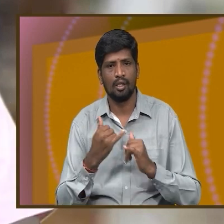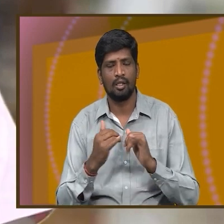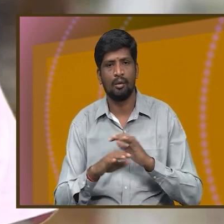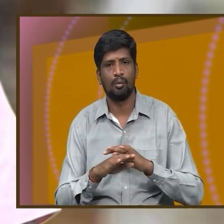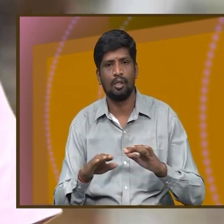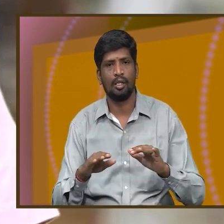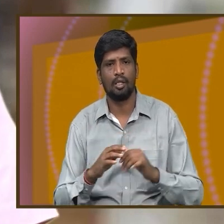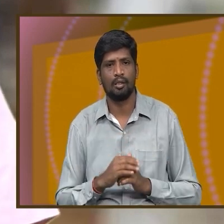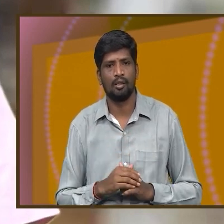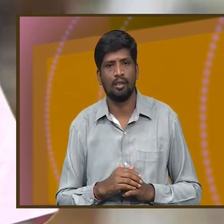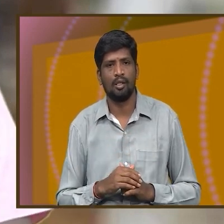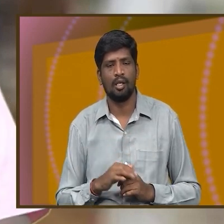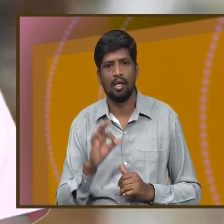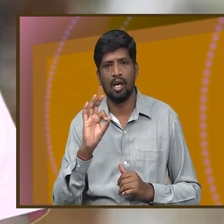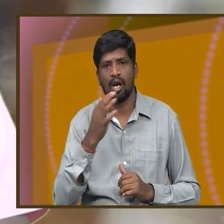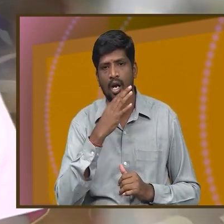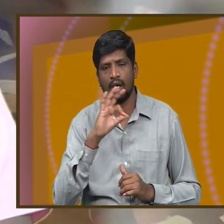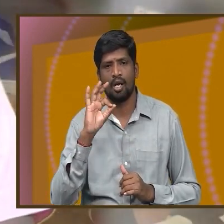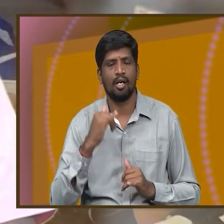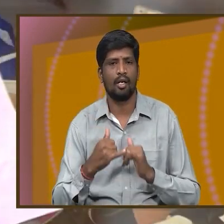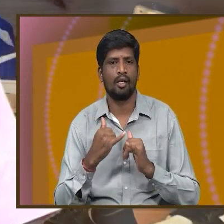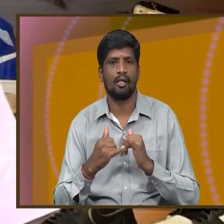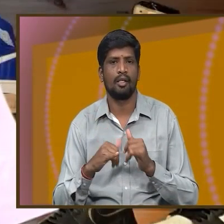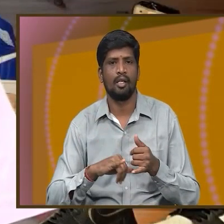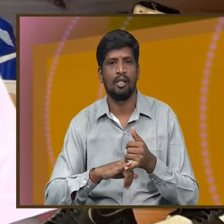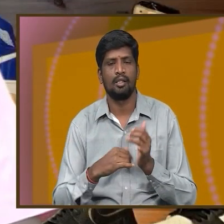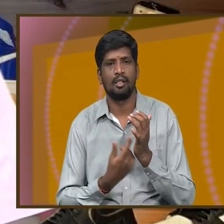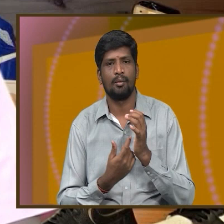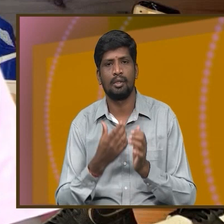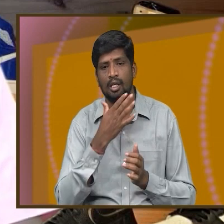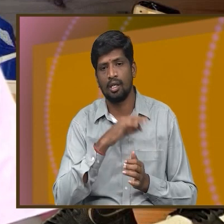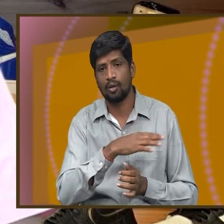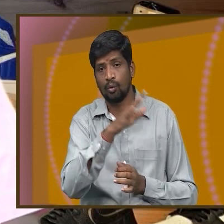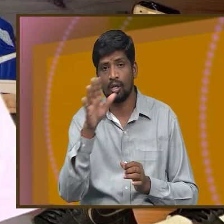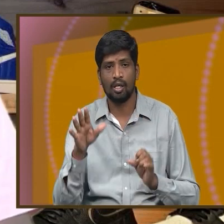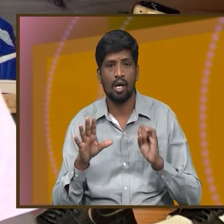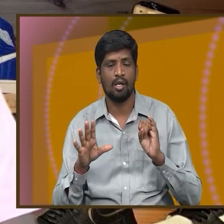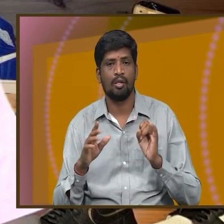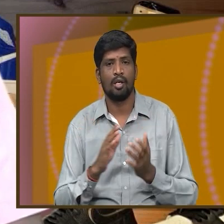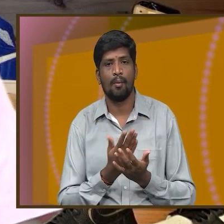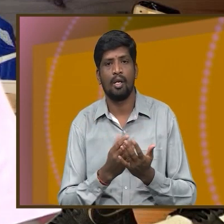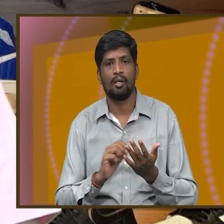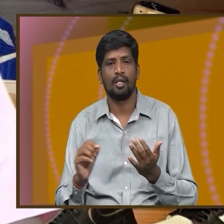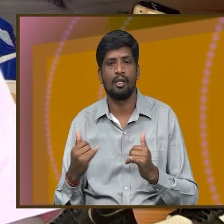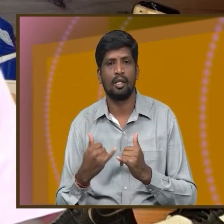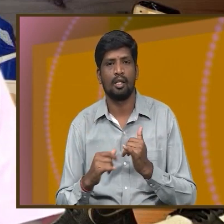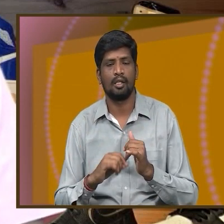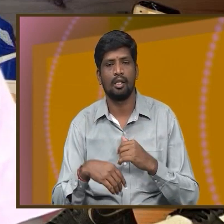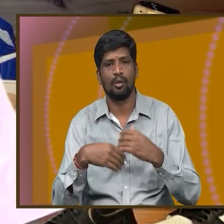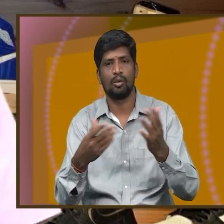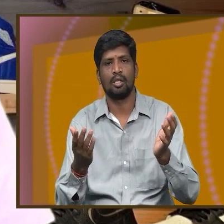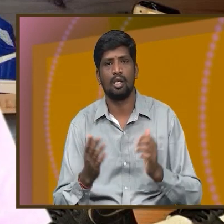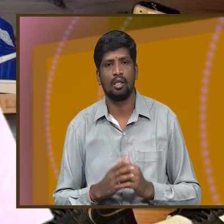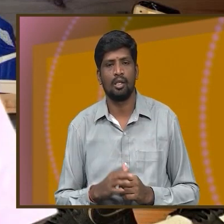கதையை முடித்திருக்கிறார். அப்படிப்பட்ட ஒரு அற்புதமான கதை இந்த கதையை எழுதியிருக்காரு. மாணவர்களுக்கு, 6வகுப்பு மாணவர்களுக்கு இவர்